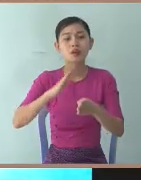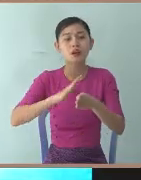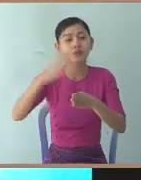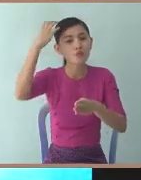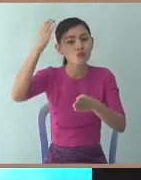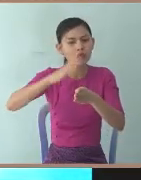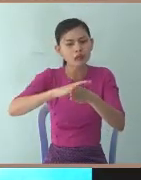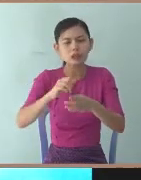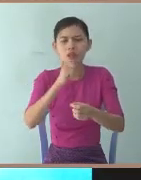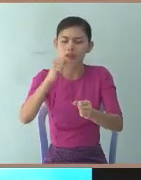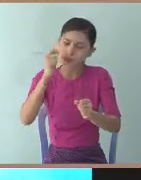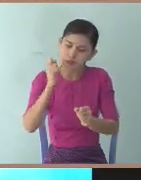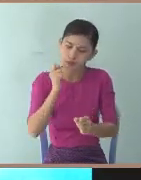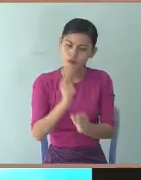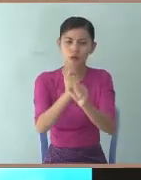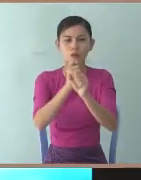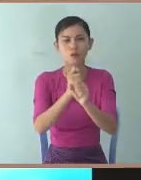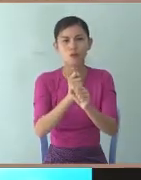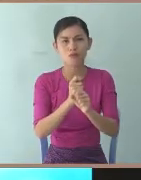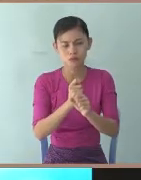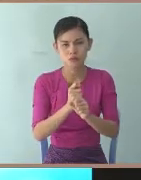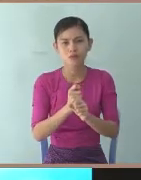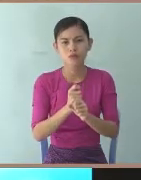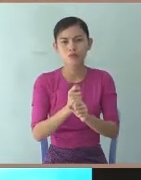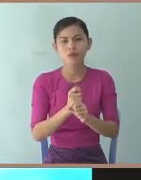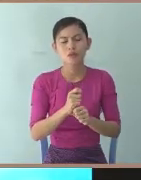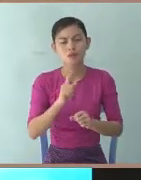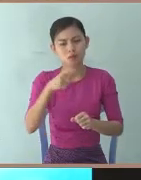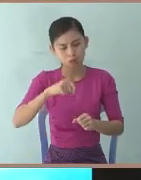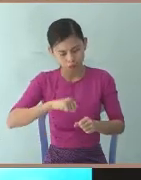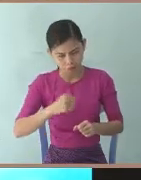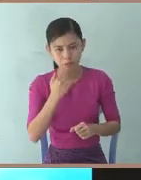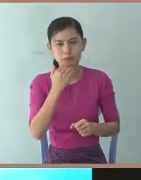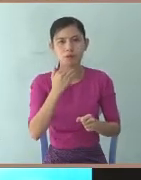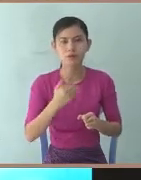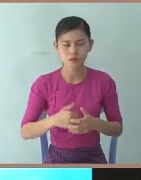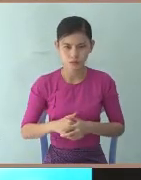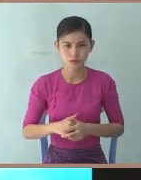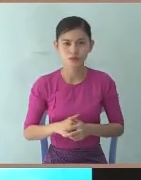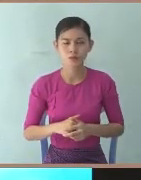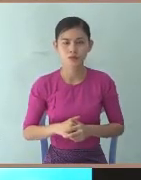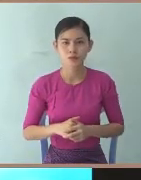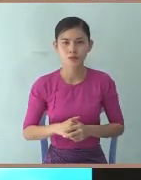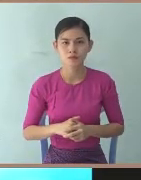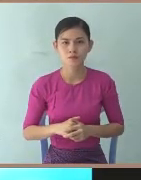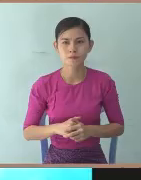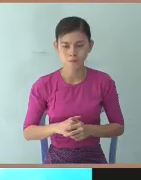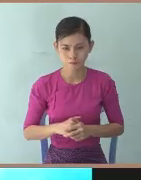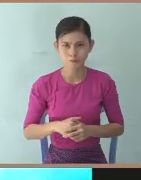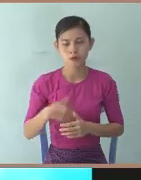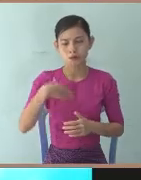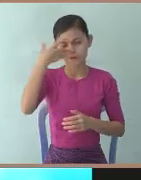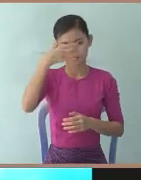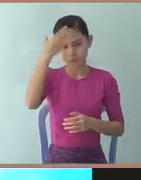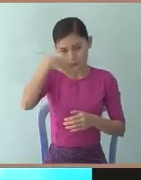တကယ်အတက်တက်လာမယ်ဆိုရတာပေါ့နော်အလုပ်လုပ်တဲ့အစိုးရတကယ်ကိုဖြည်းဖြည်းရောက်လုပ်တဲ့အစိုးရဖြစ်ဖို့တော့မျှော်လင့်ပါတယ်လို့မြင်မှတော့အ